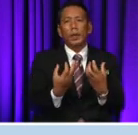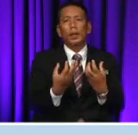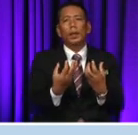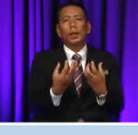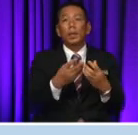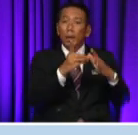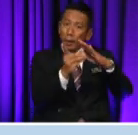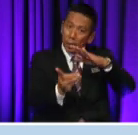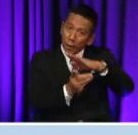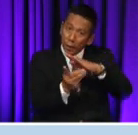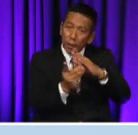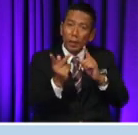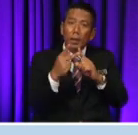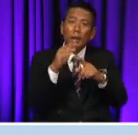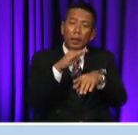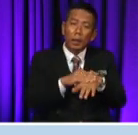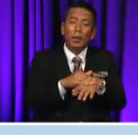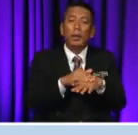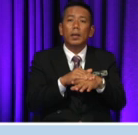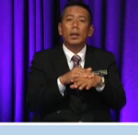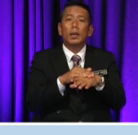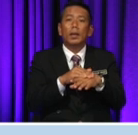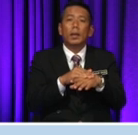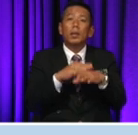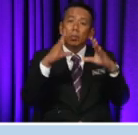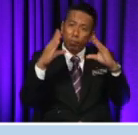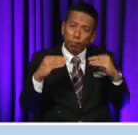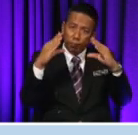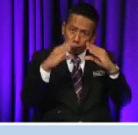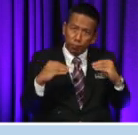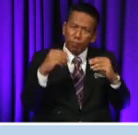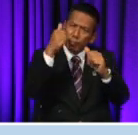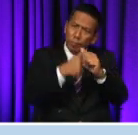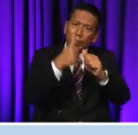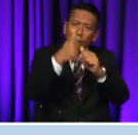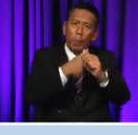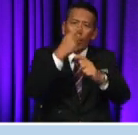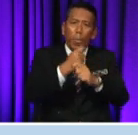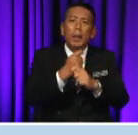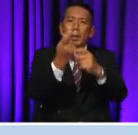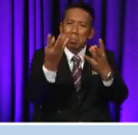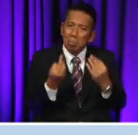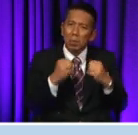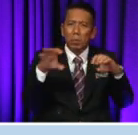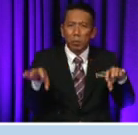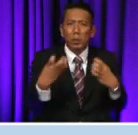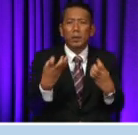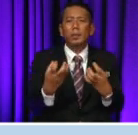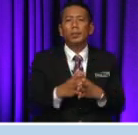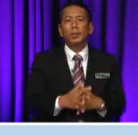kepada jadi bermusyaratlah dalam setiap tugas dan yang kita laksanakan